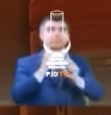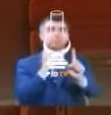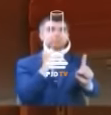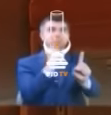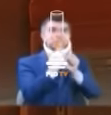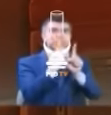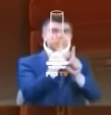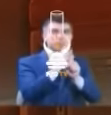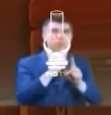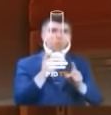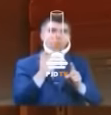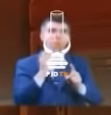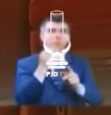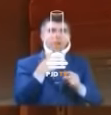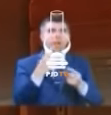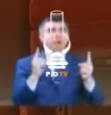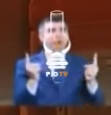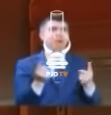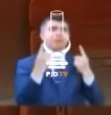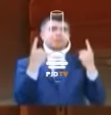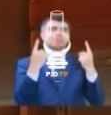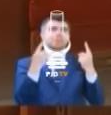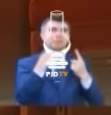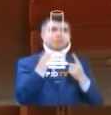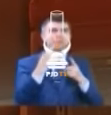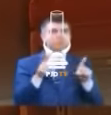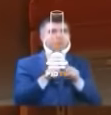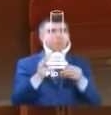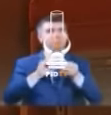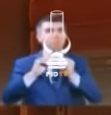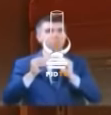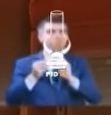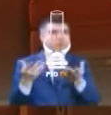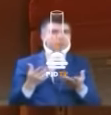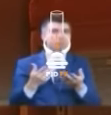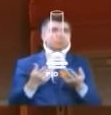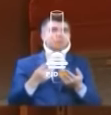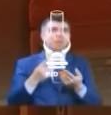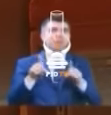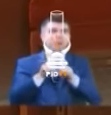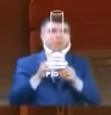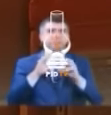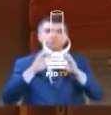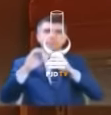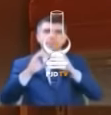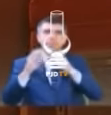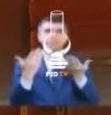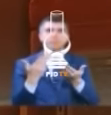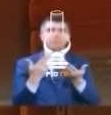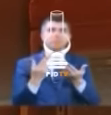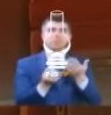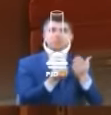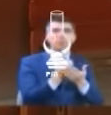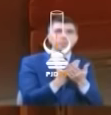ملي كدير الاولويات لابد كيجي عندك نهايه المطاف منتخب اخر، ربما لان الاولويات لم تكن جامعه قد يكون فيها،